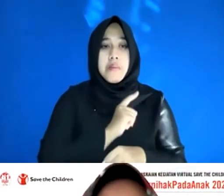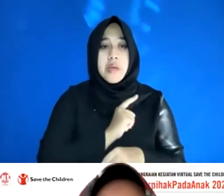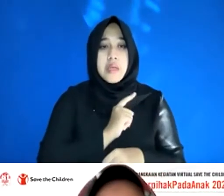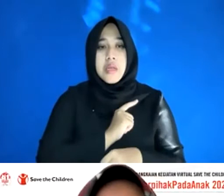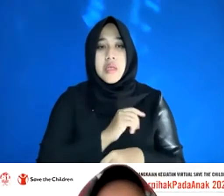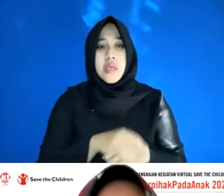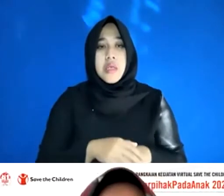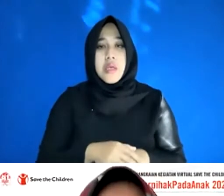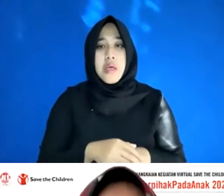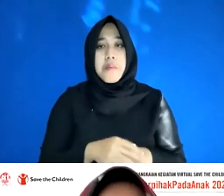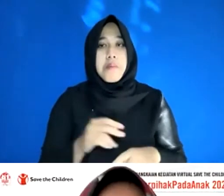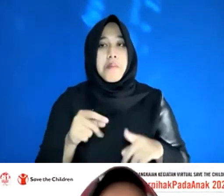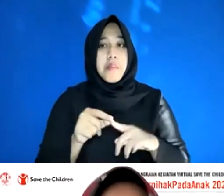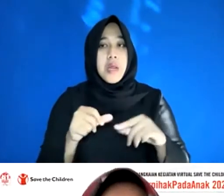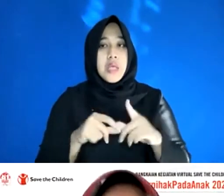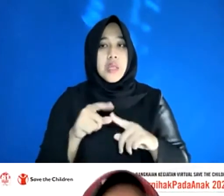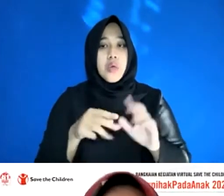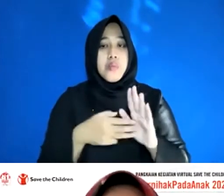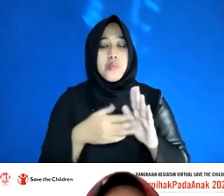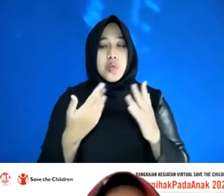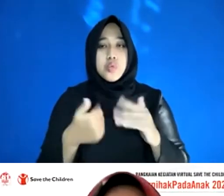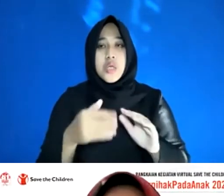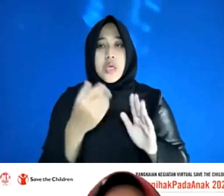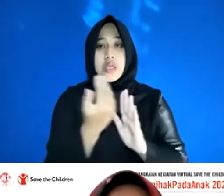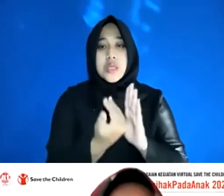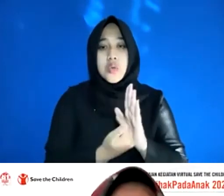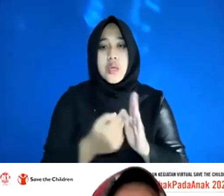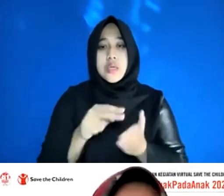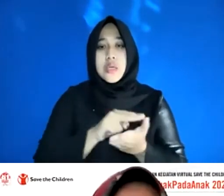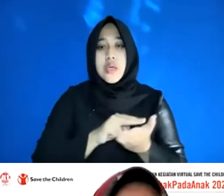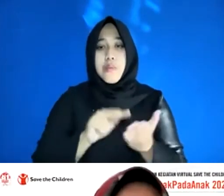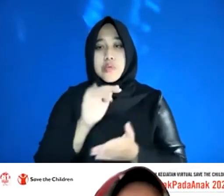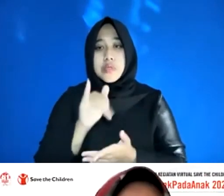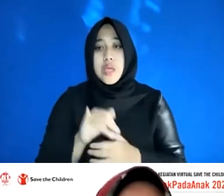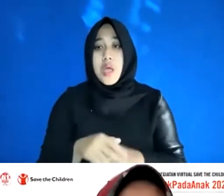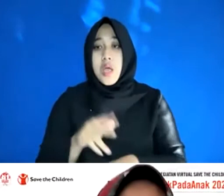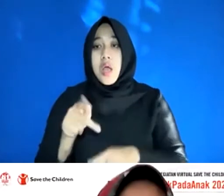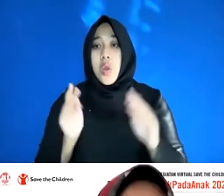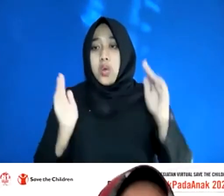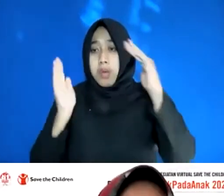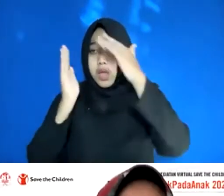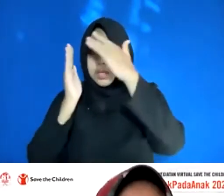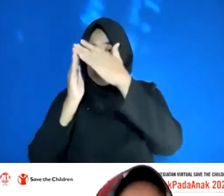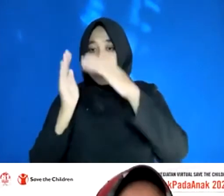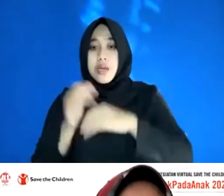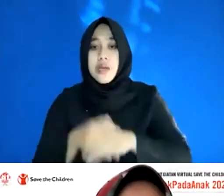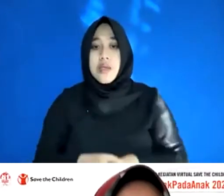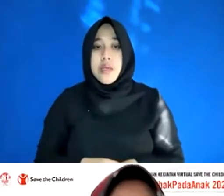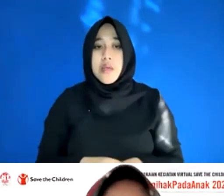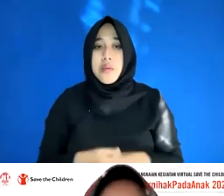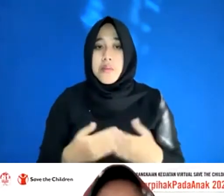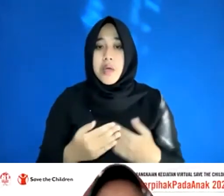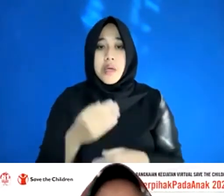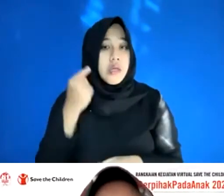praktikum yang sudah terjadwal di kampus ya Pak. Ya. Kalau betul. Di Makassar, terutama di STIKS, gimana nih Bu